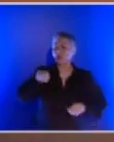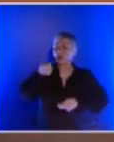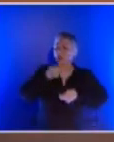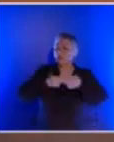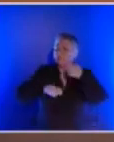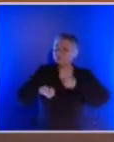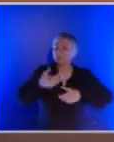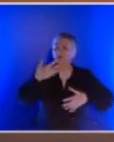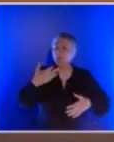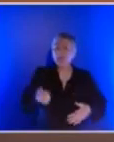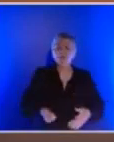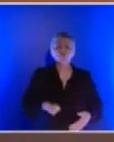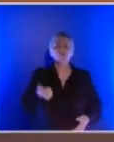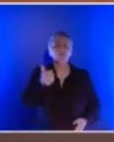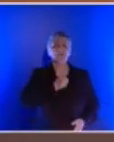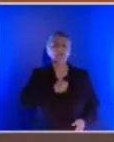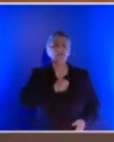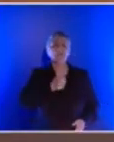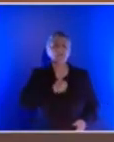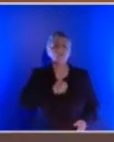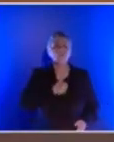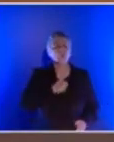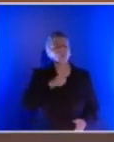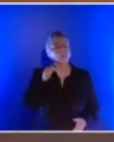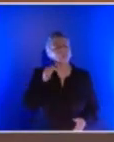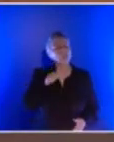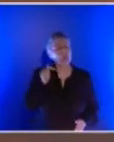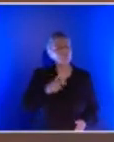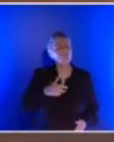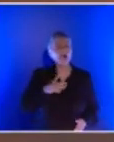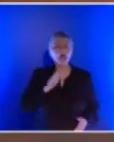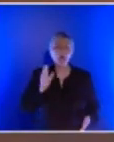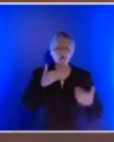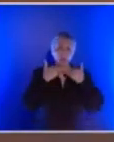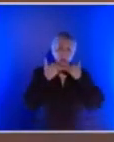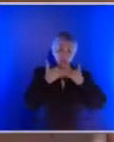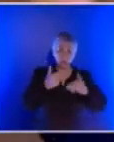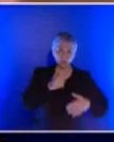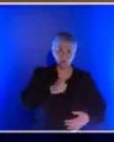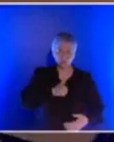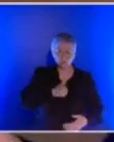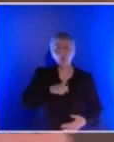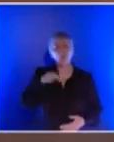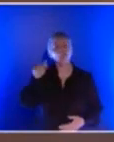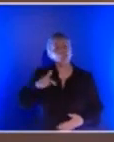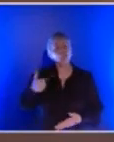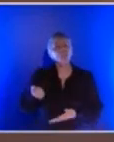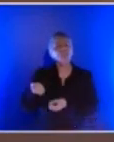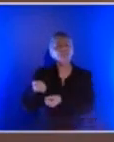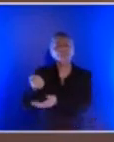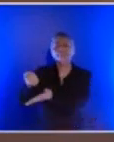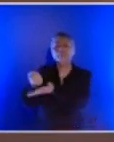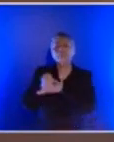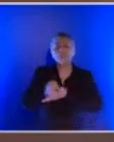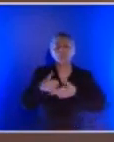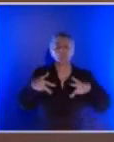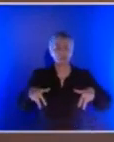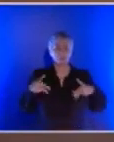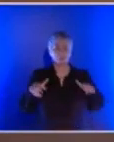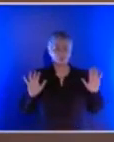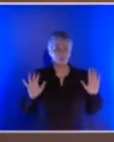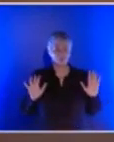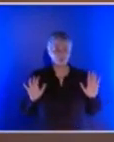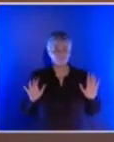κάνουν οι ιδιωτικές επενδύσεις, θα έχουμε μια βοήθεια από το κράτος για να το κάνουν. Η αριστερά λέει, η